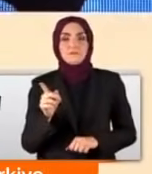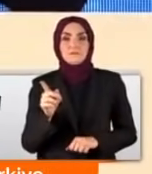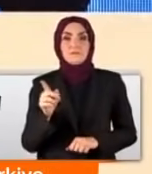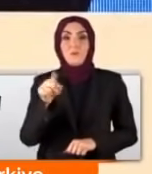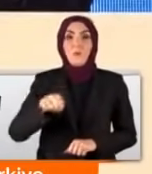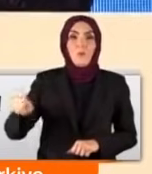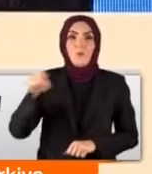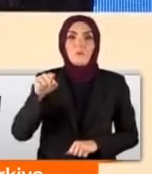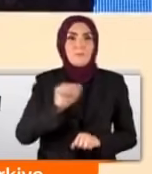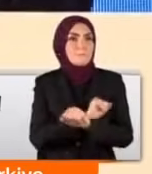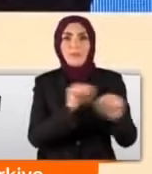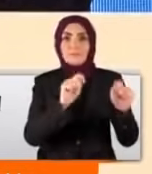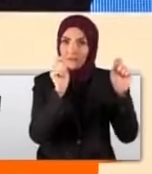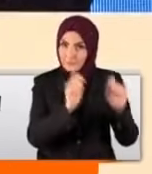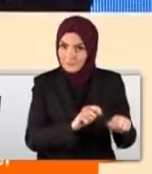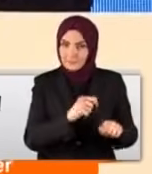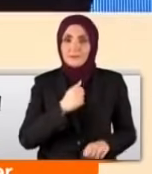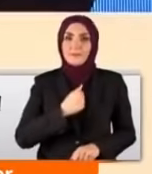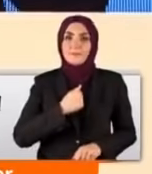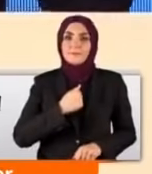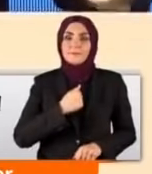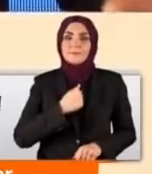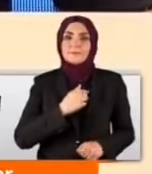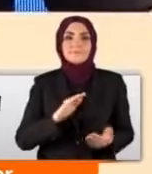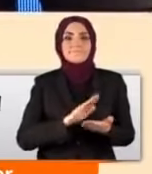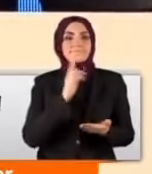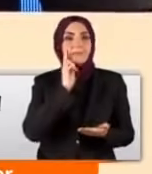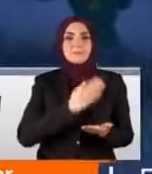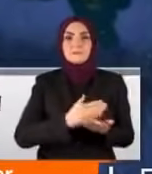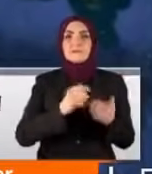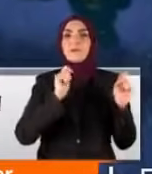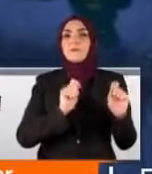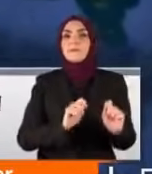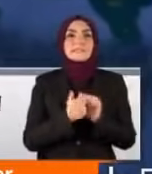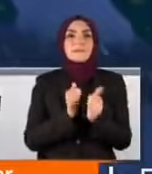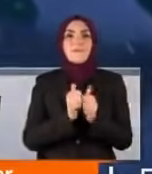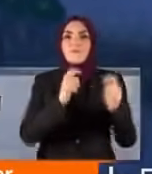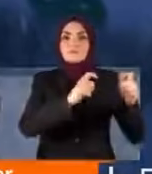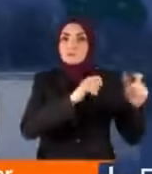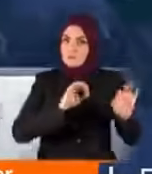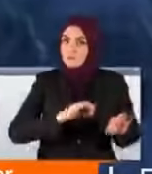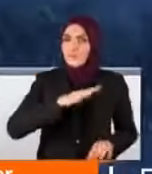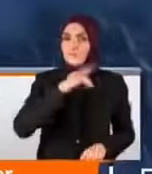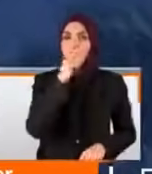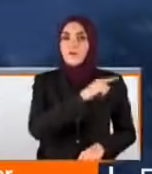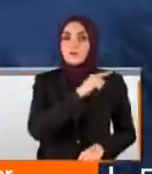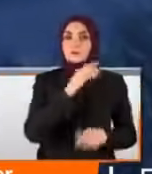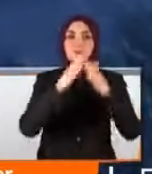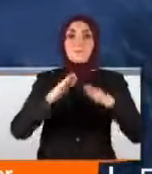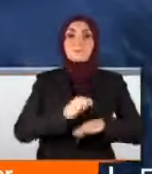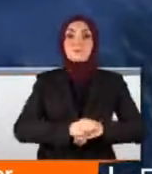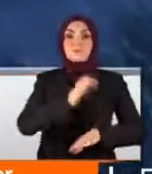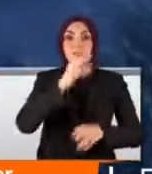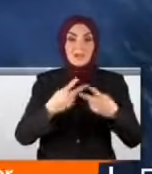Onlar patlattı, biz yaptık. Ve şimdi orada spor tesisleri var. Çamlıca Kulesi'nin açılışında Cumhurbaşkanı Erdoğan'dan